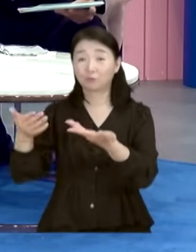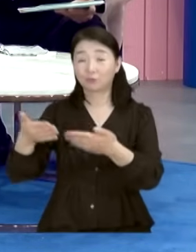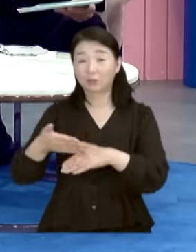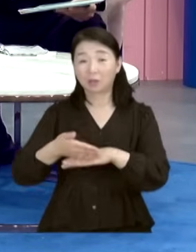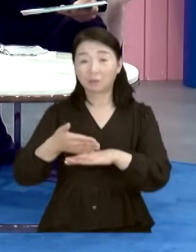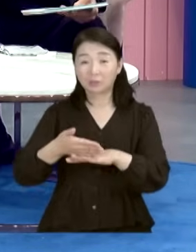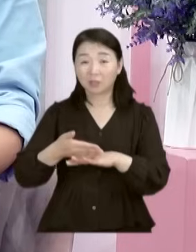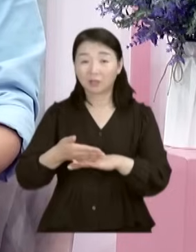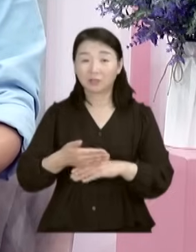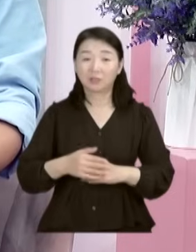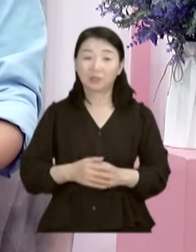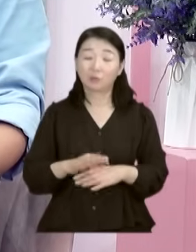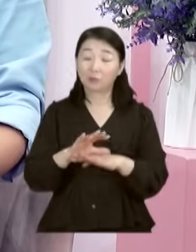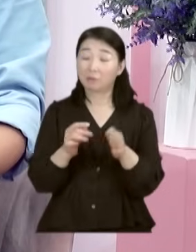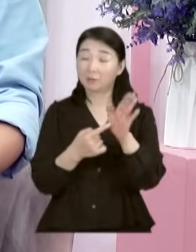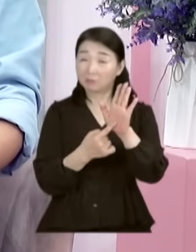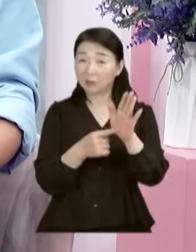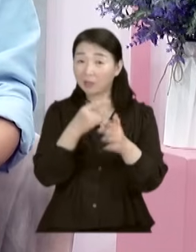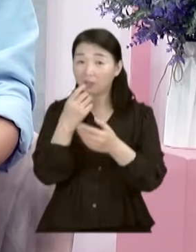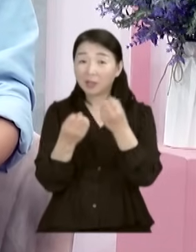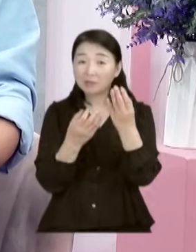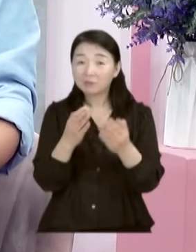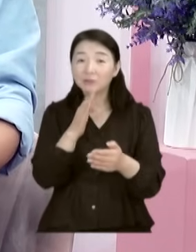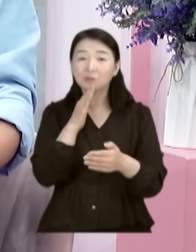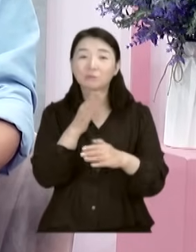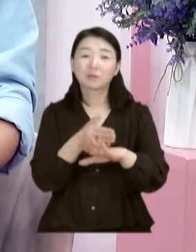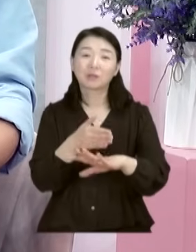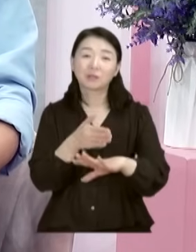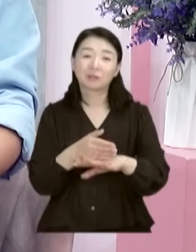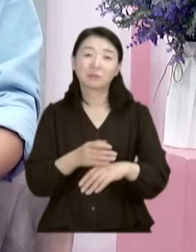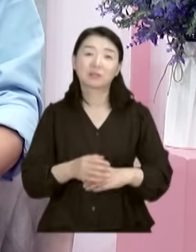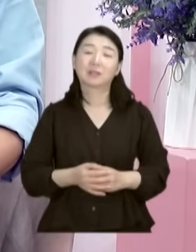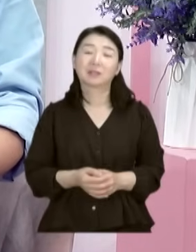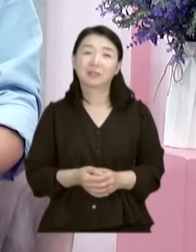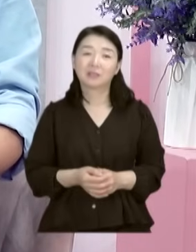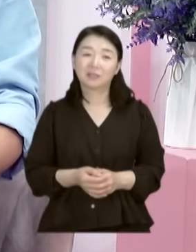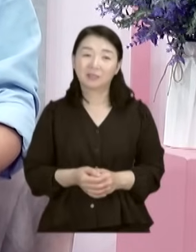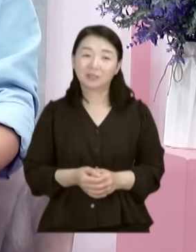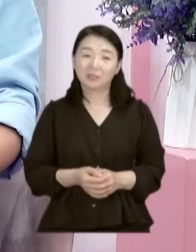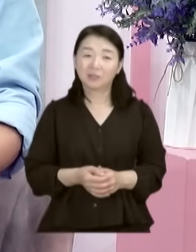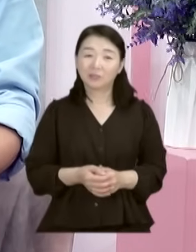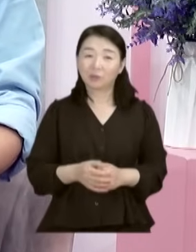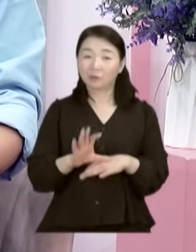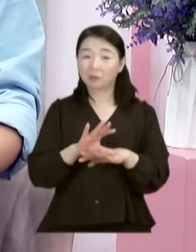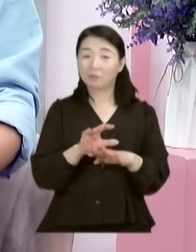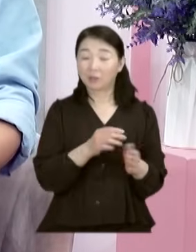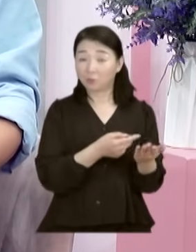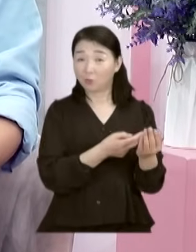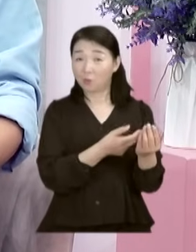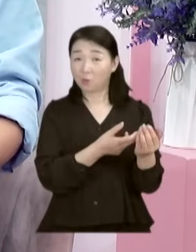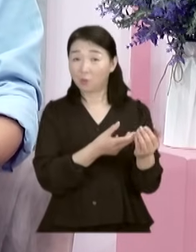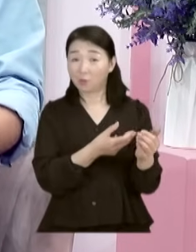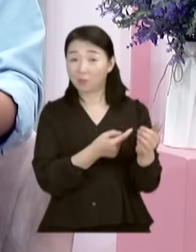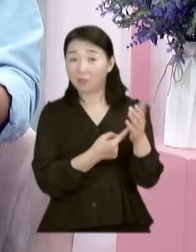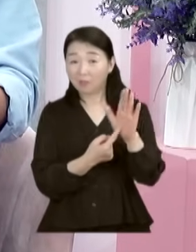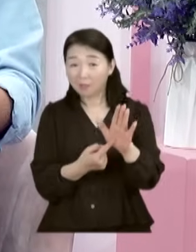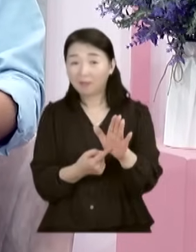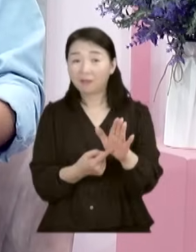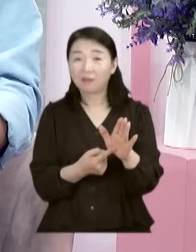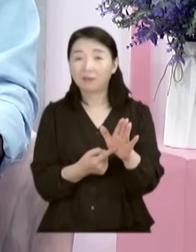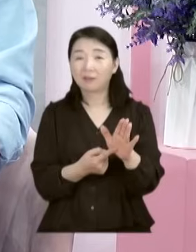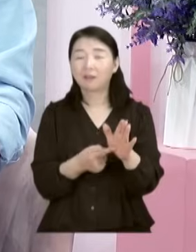여기 나와서 제가 저희가 사실이 자리에서 간증하는게 얼마나 감사해요 이거는이 자리에 앉는 거